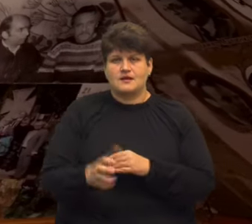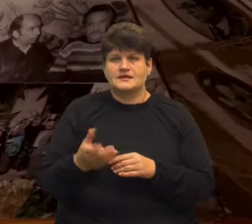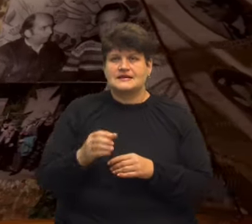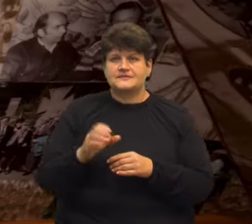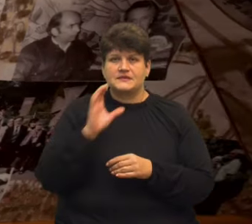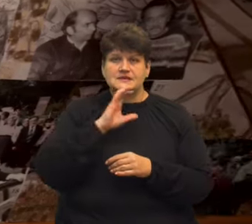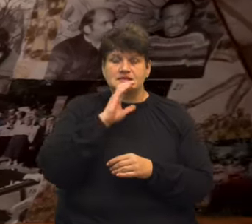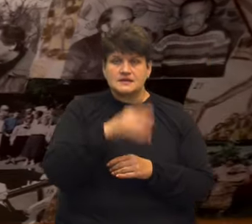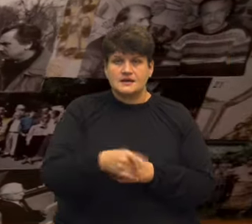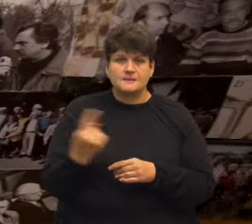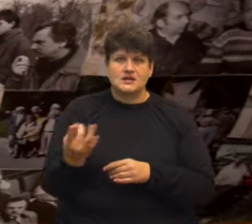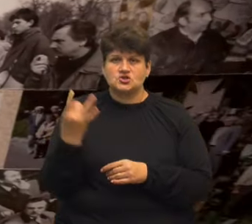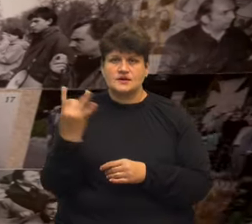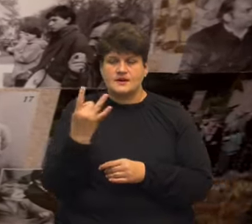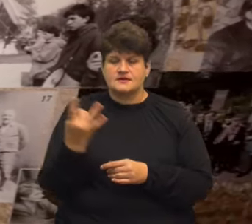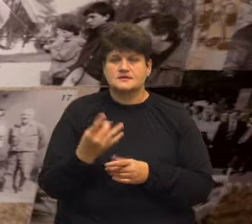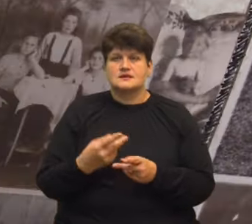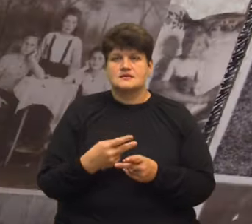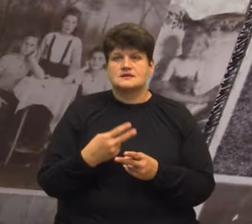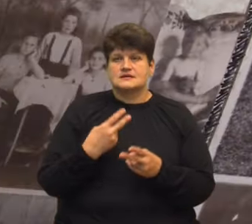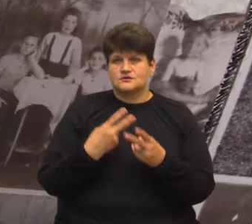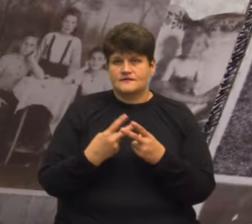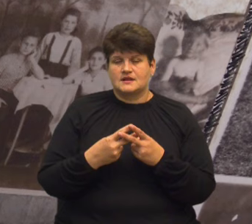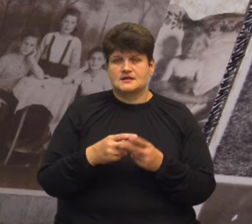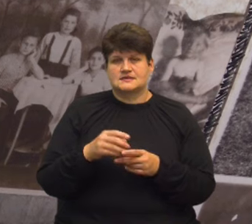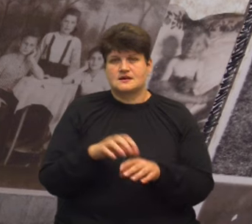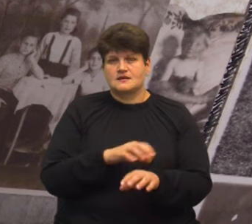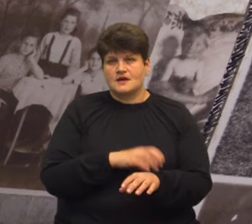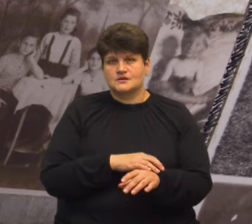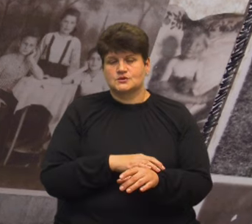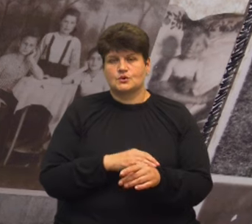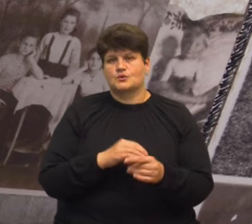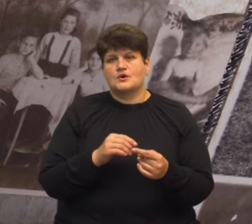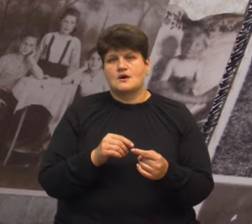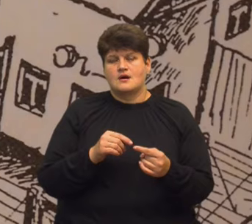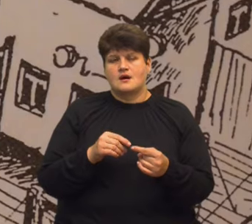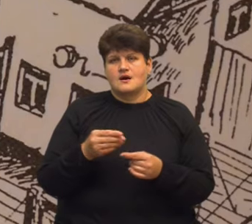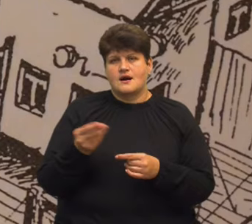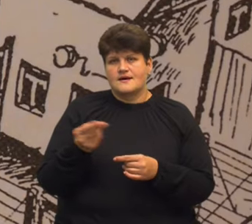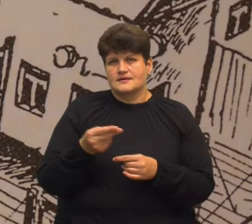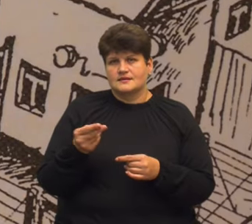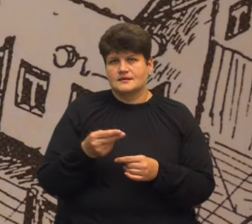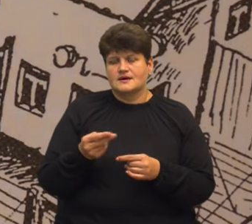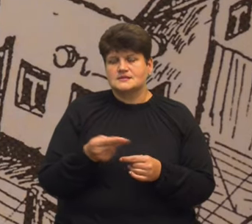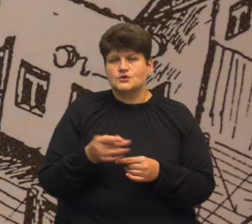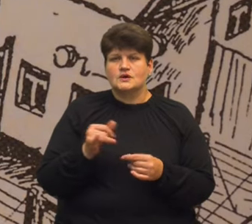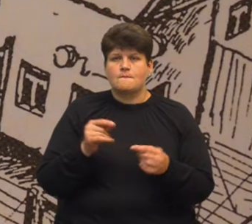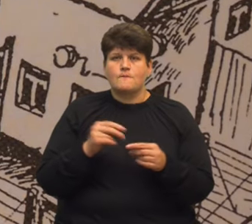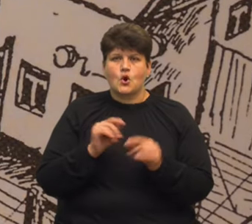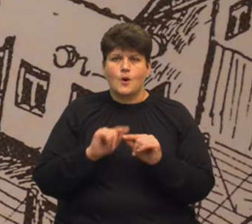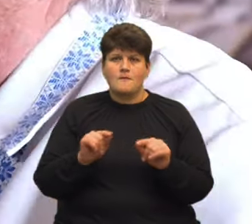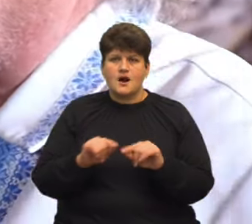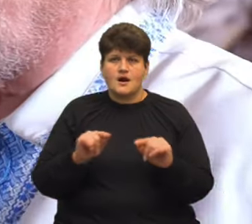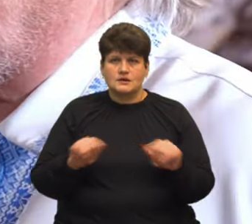вперше заарештували за антирадянську агітацію та пропаганду. Його засудили до 5 років ув'язнення в таборах суворого режиму і 2 років заслання до